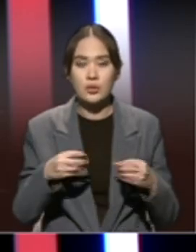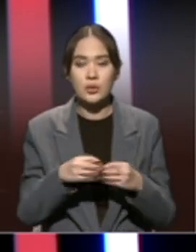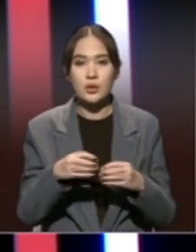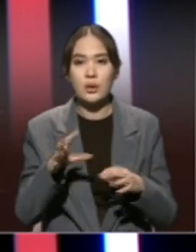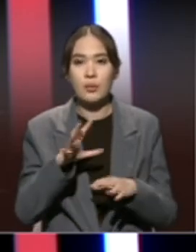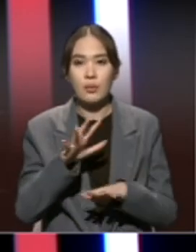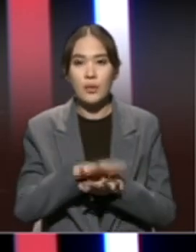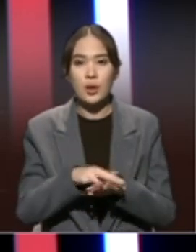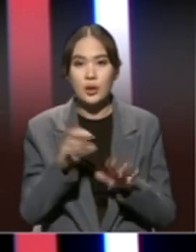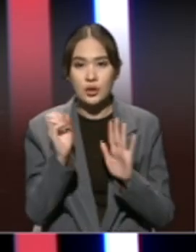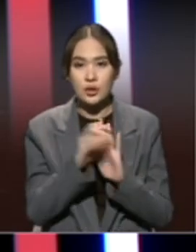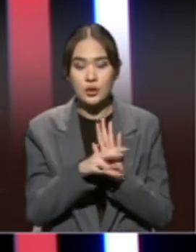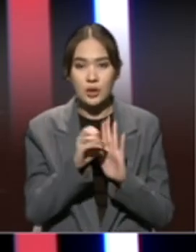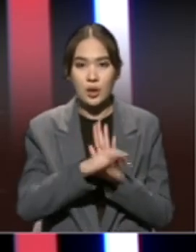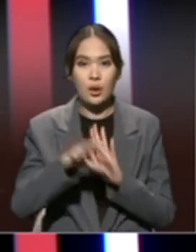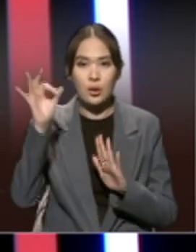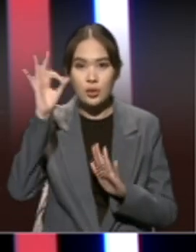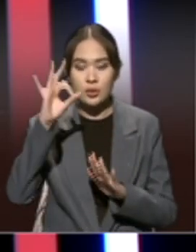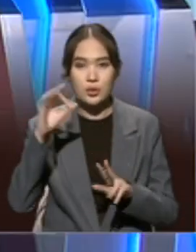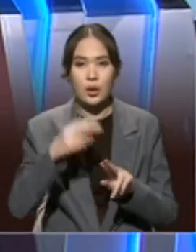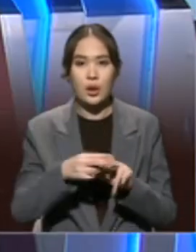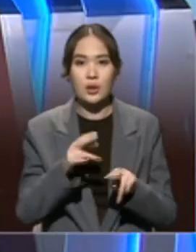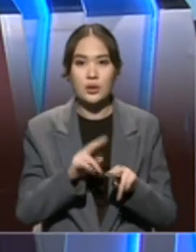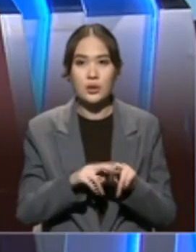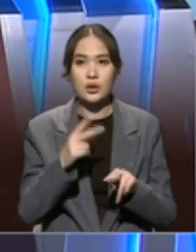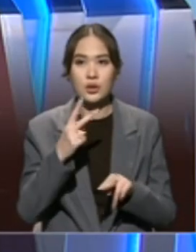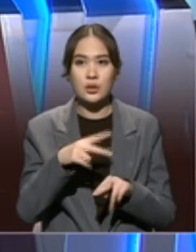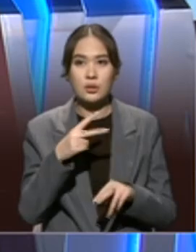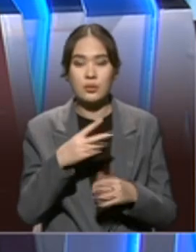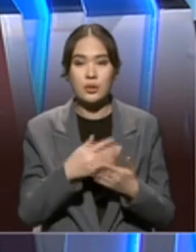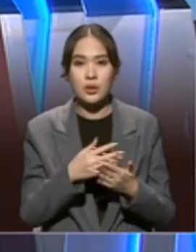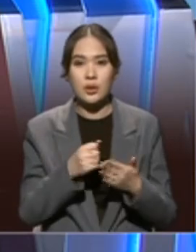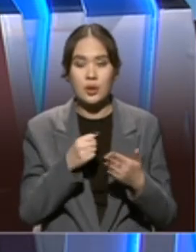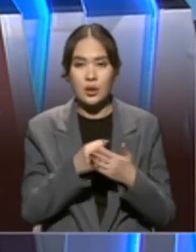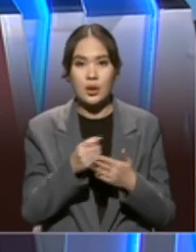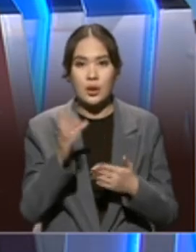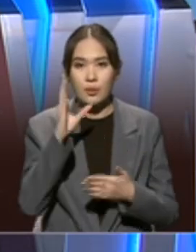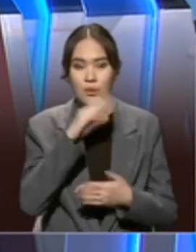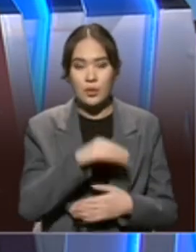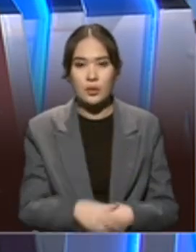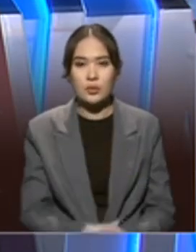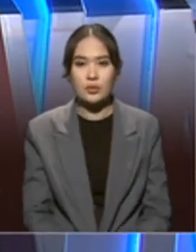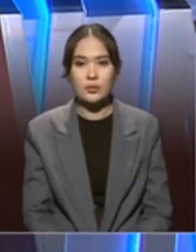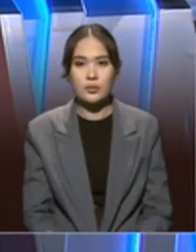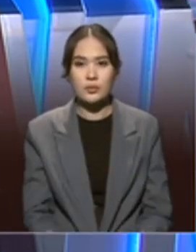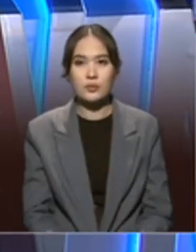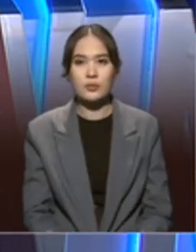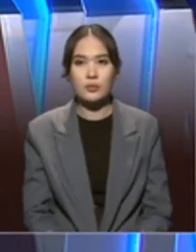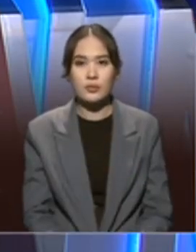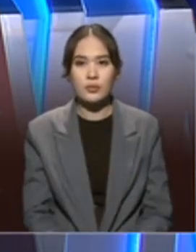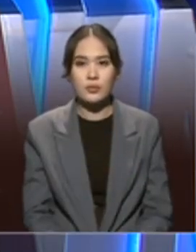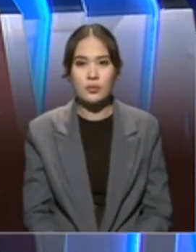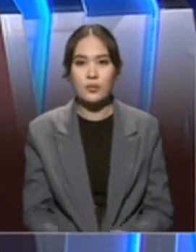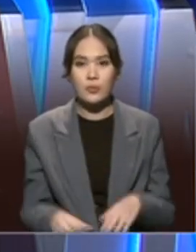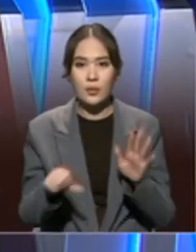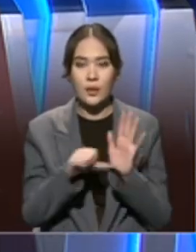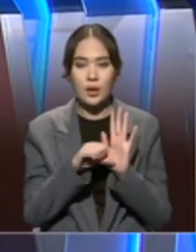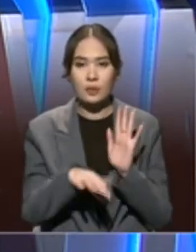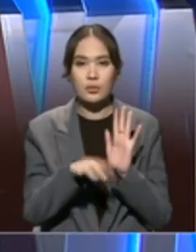деп айта бергеннен кейін барып бұны сол 20-ға келіп әкеле жатқан түрлері ғой енді айналып келген десе де 6000